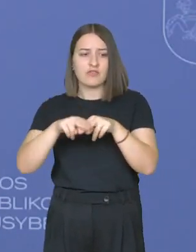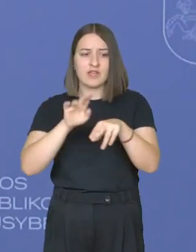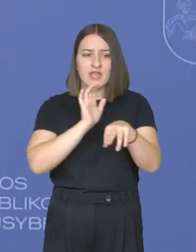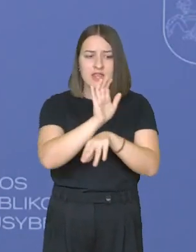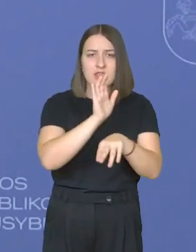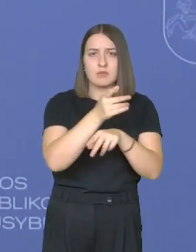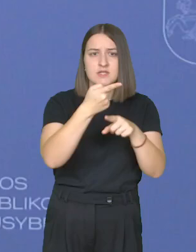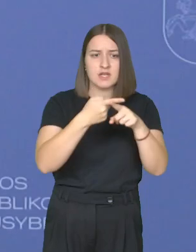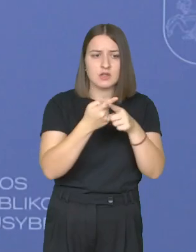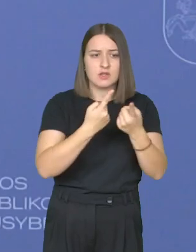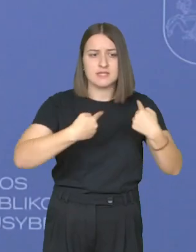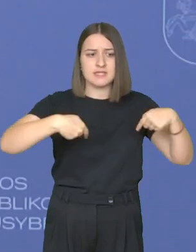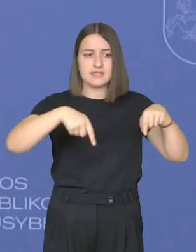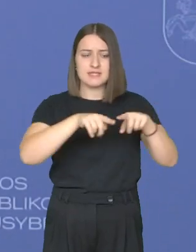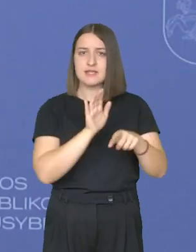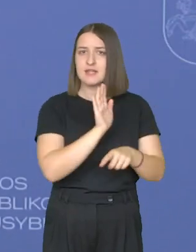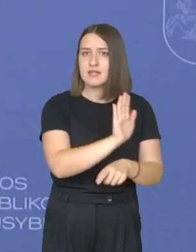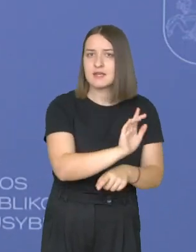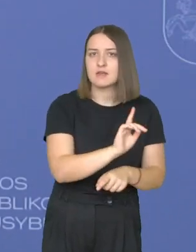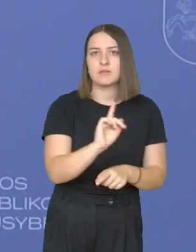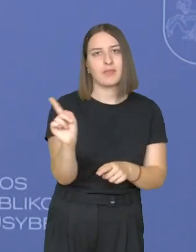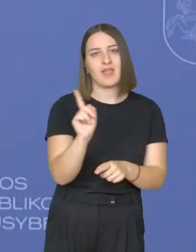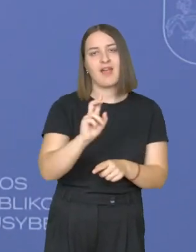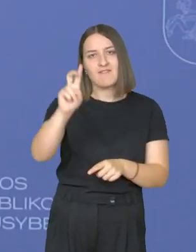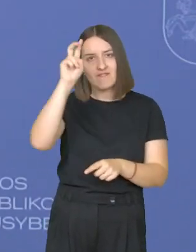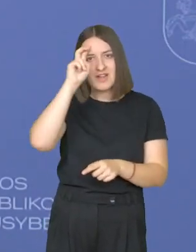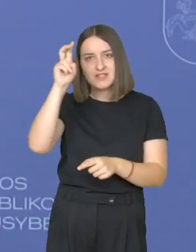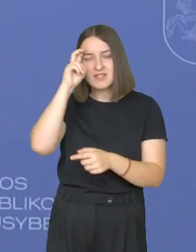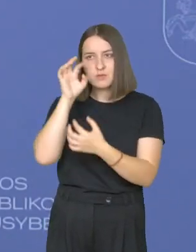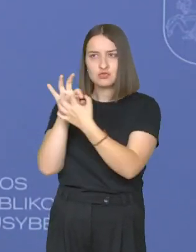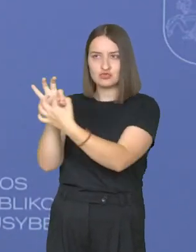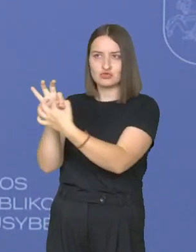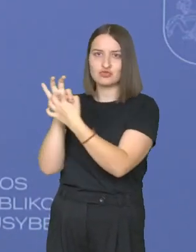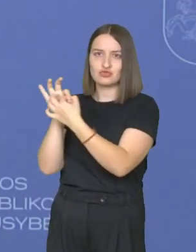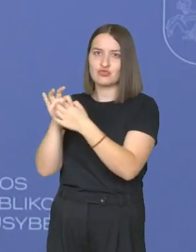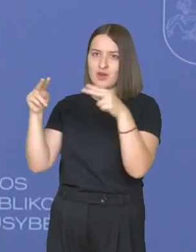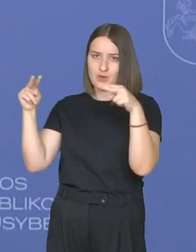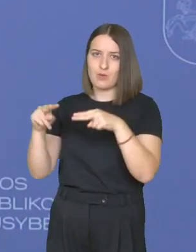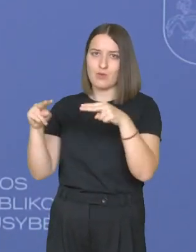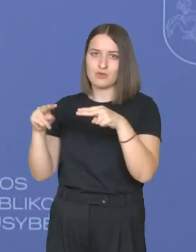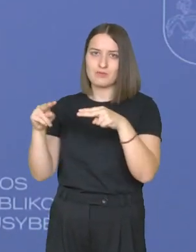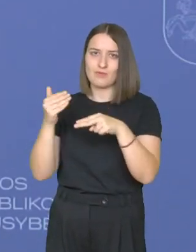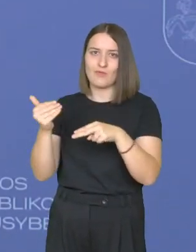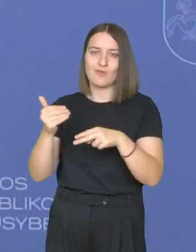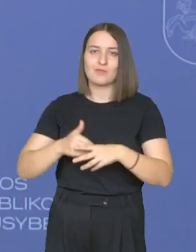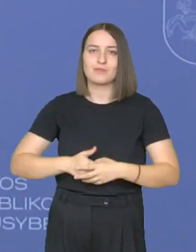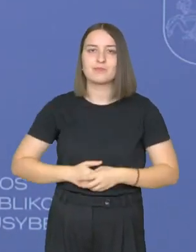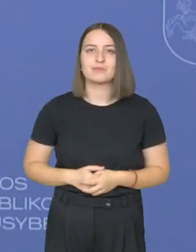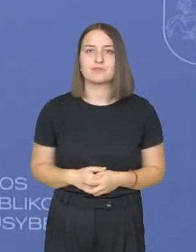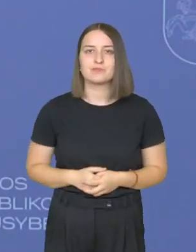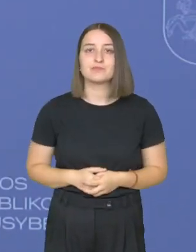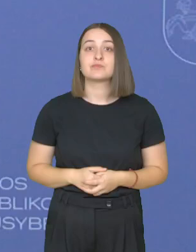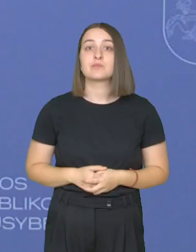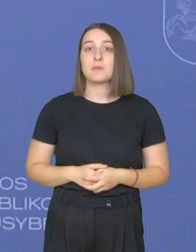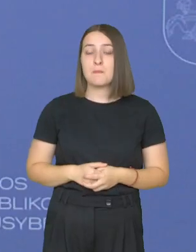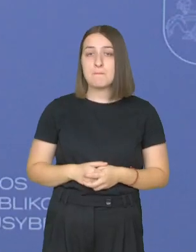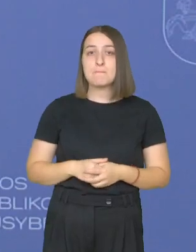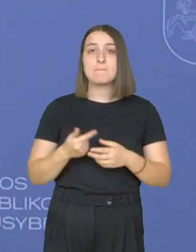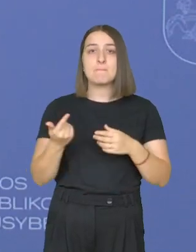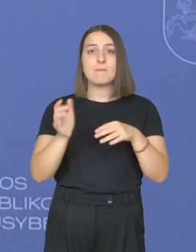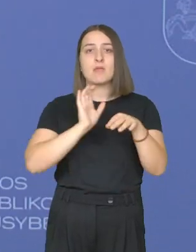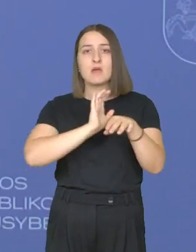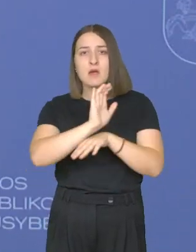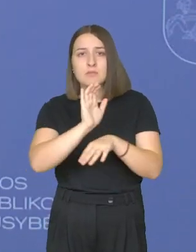ir valstybių sąjunginių ryšių dar vienas iš įrodymų gamyba 30 mm čia toksai